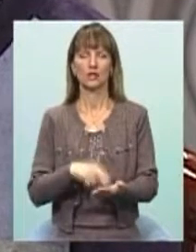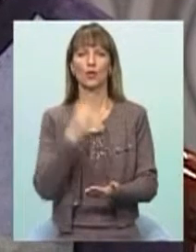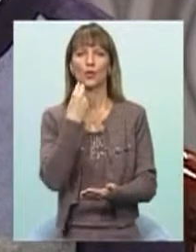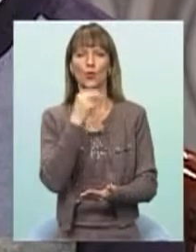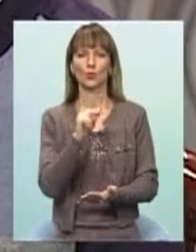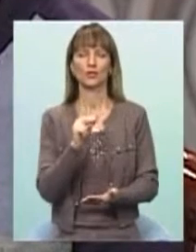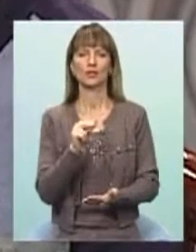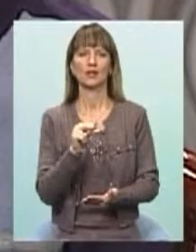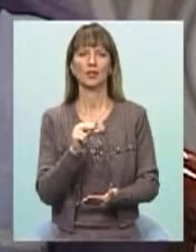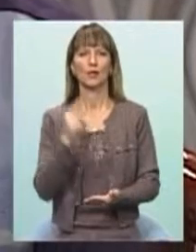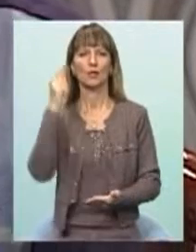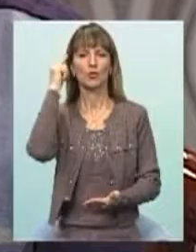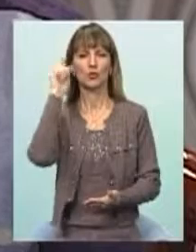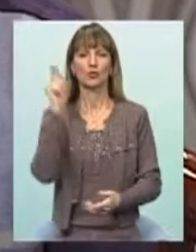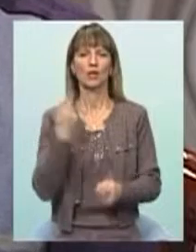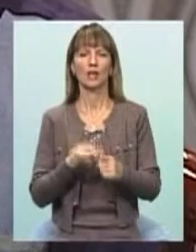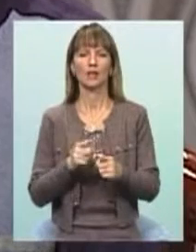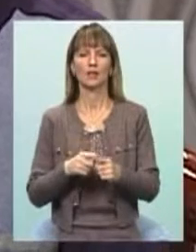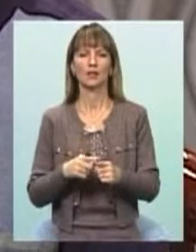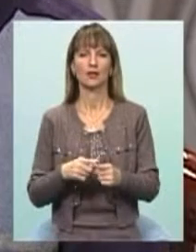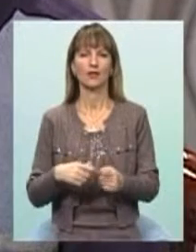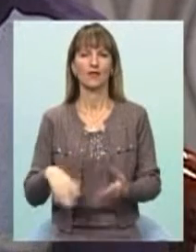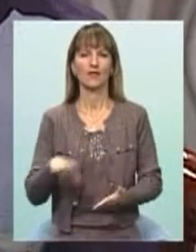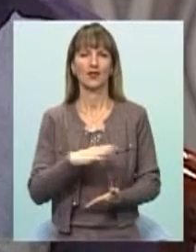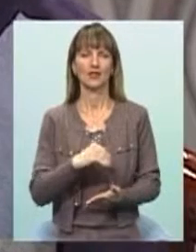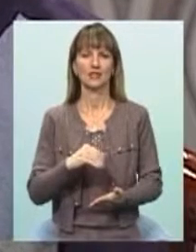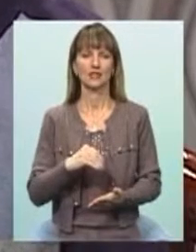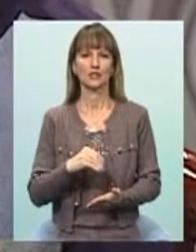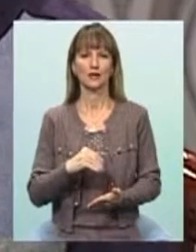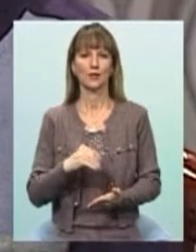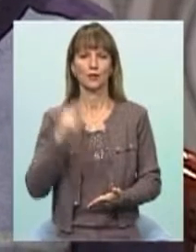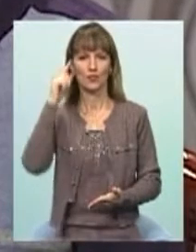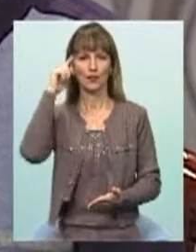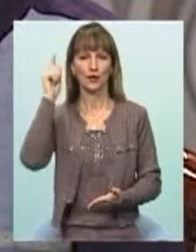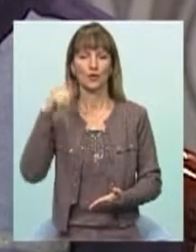краще подумати, що це сусіди вдома зверху